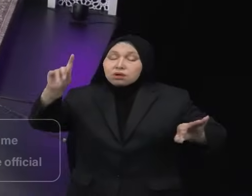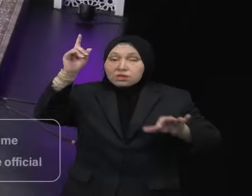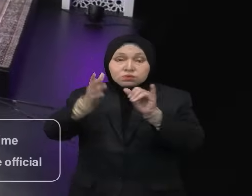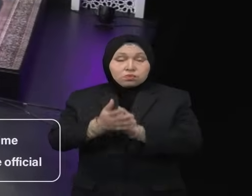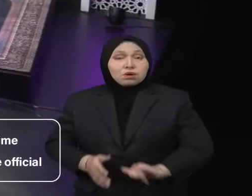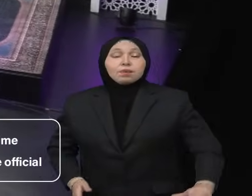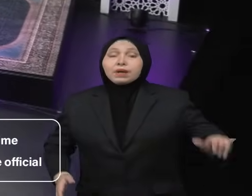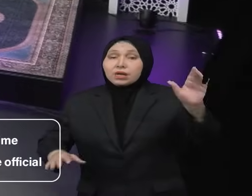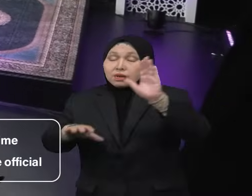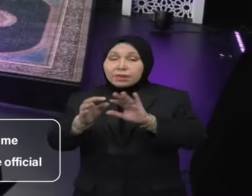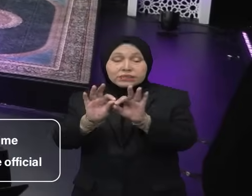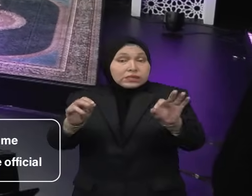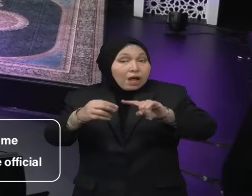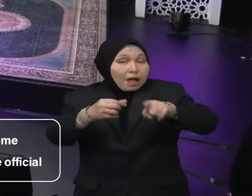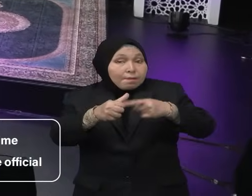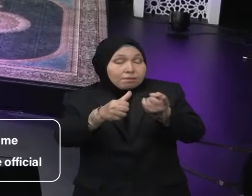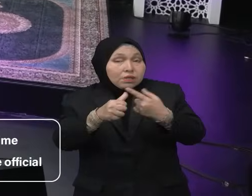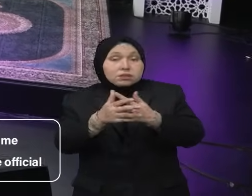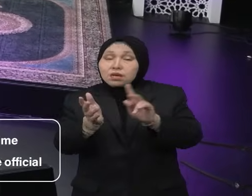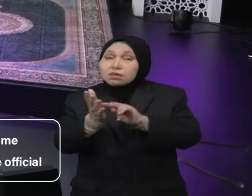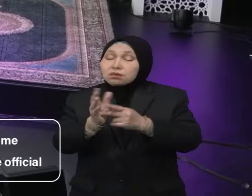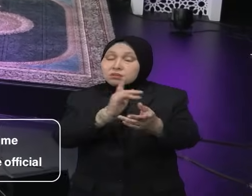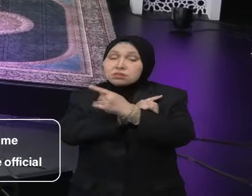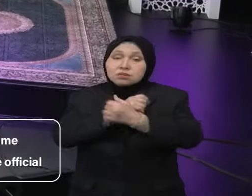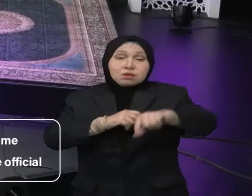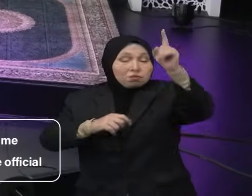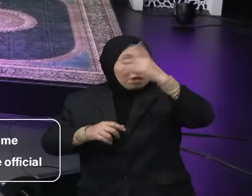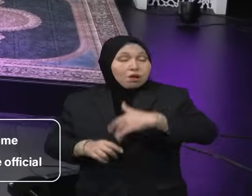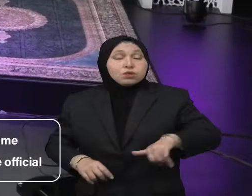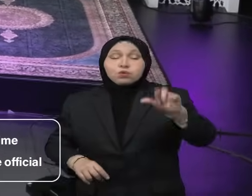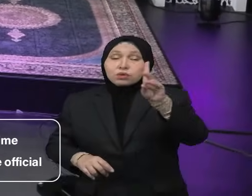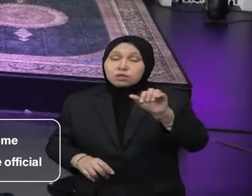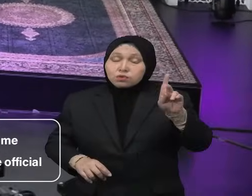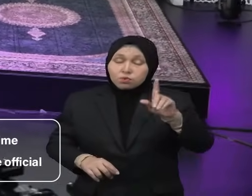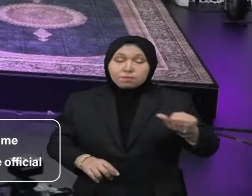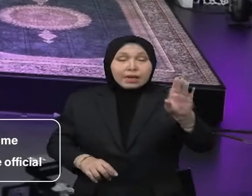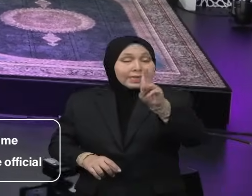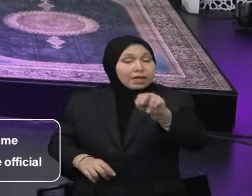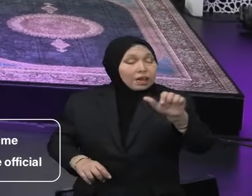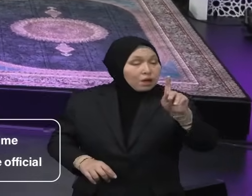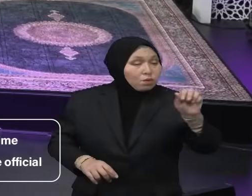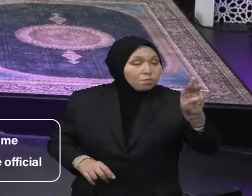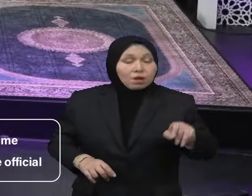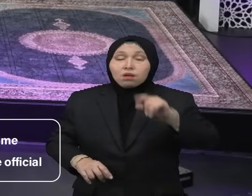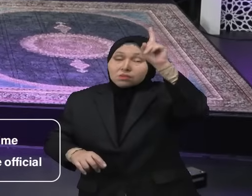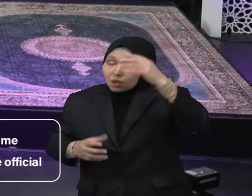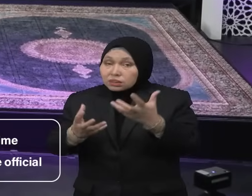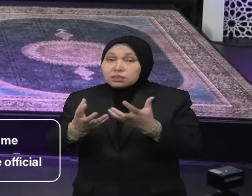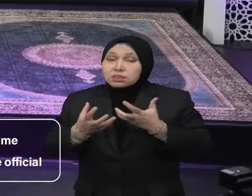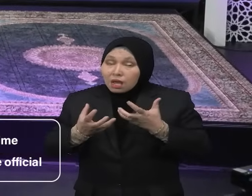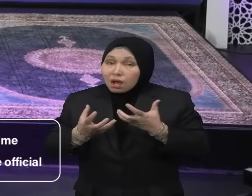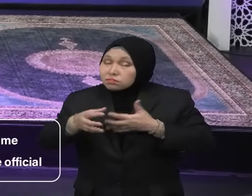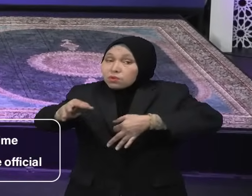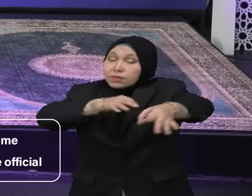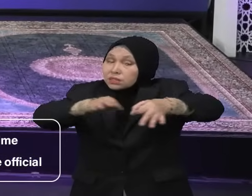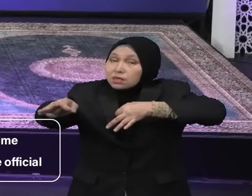Surah Al-Azim, perkara pertama tanda kasih sayang daripada Allah Subhanahu Wa Taala, yuridullahu liyubayyana lakum, iaitu Allah menghendaki untuk